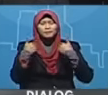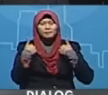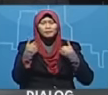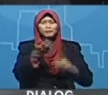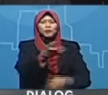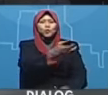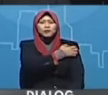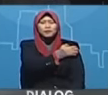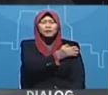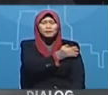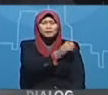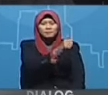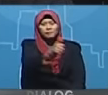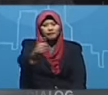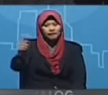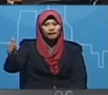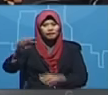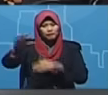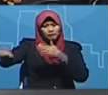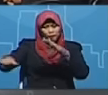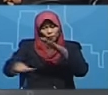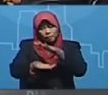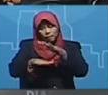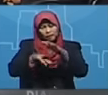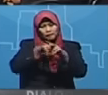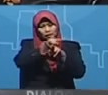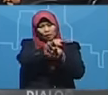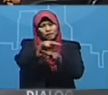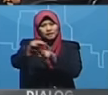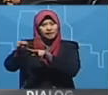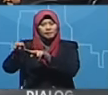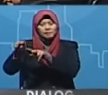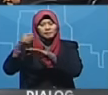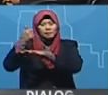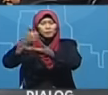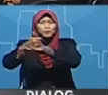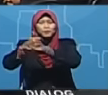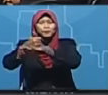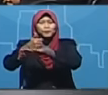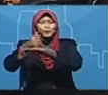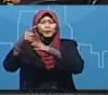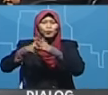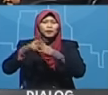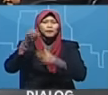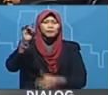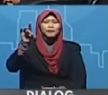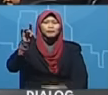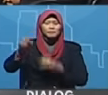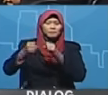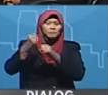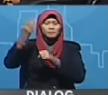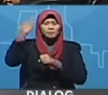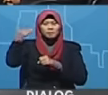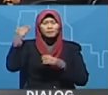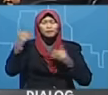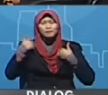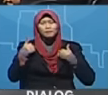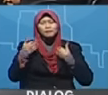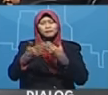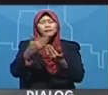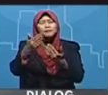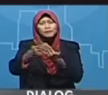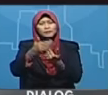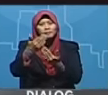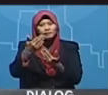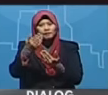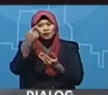fungsinya. Mm-hmm. Jadi di bawah Majlis Kawasila Umrah ini yang telah pun diwujudkan Ogos tahun lalu, sedikit sebanyak akan memudahkan